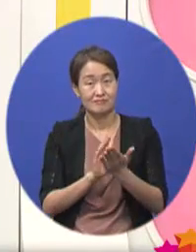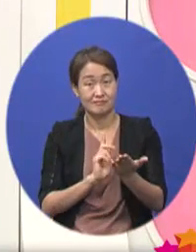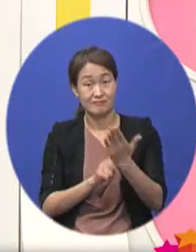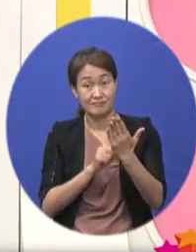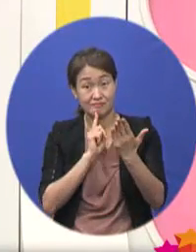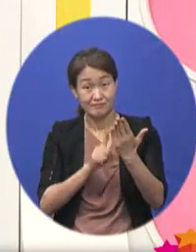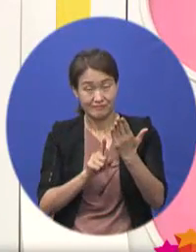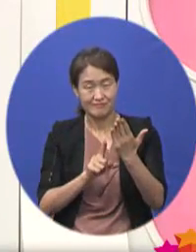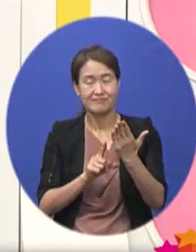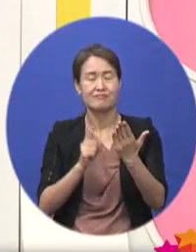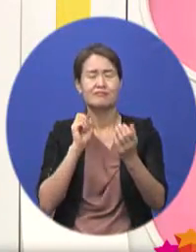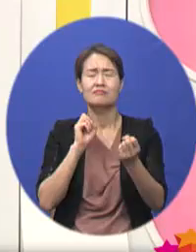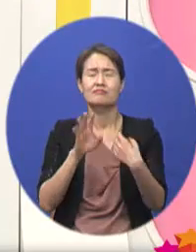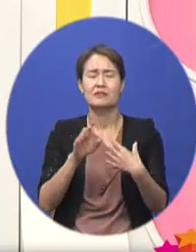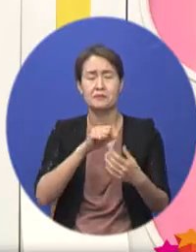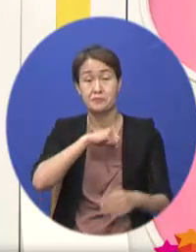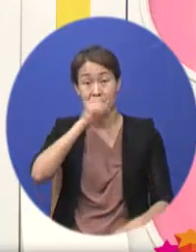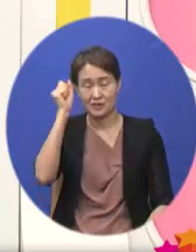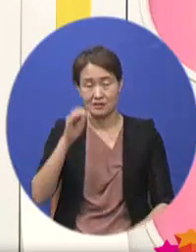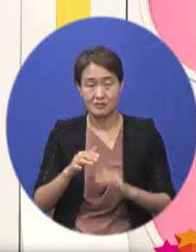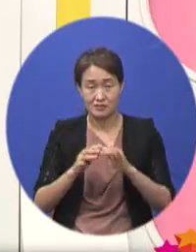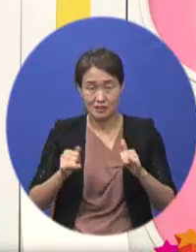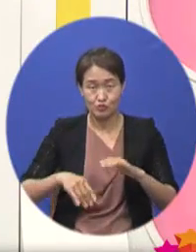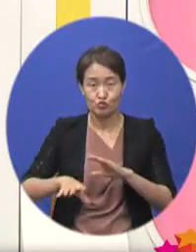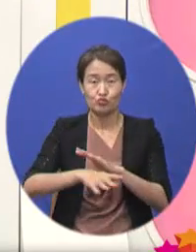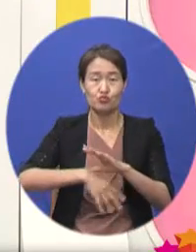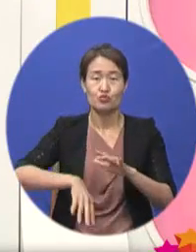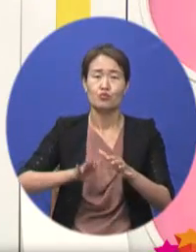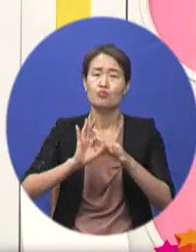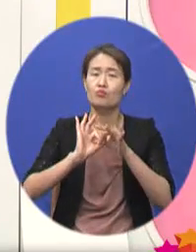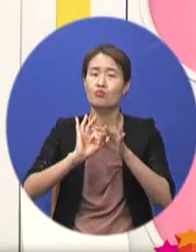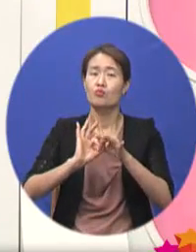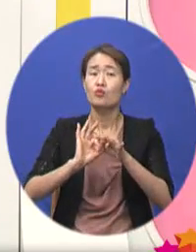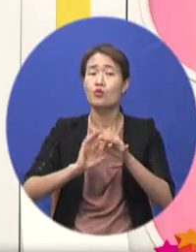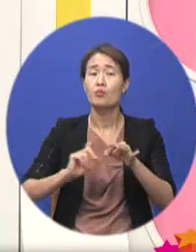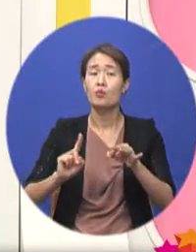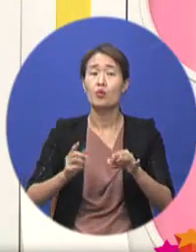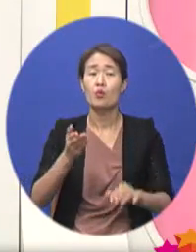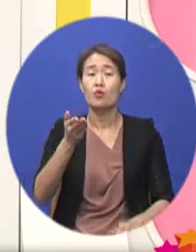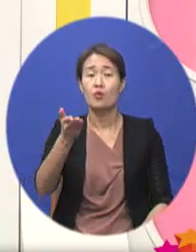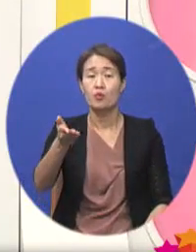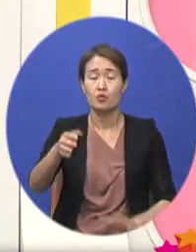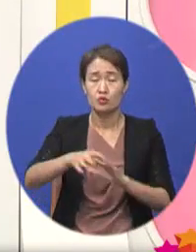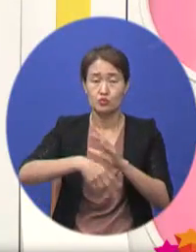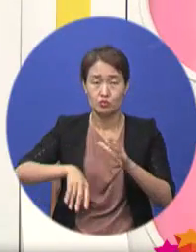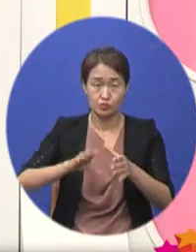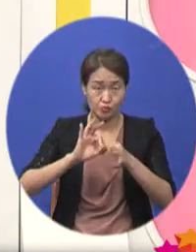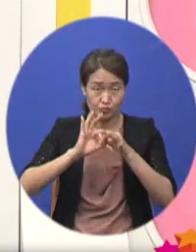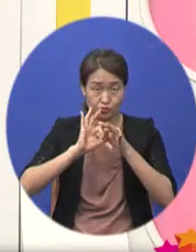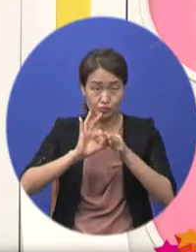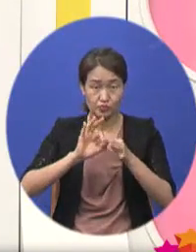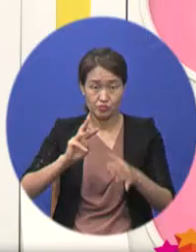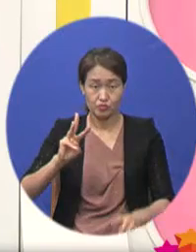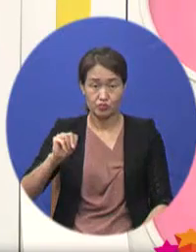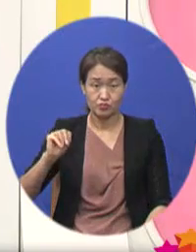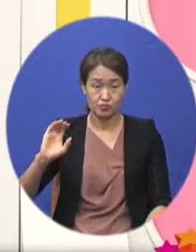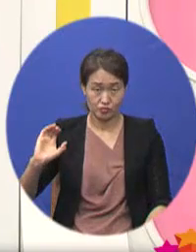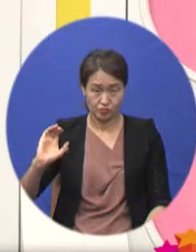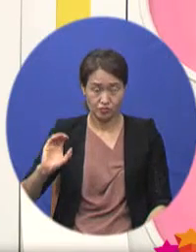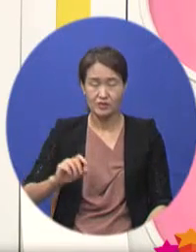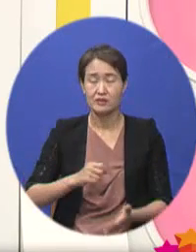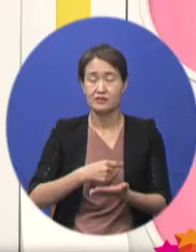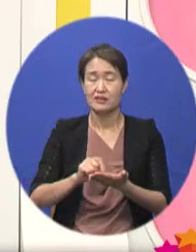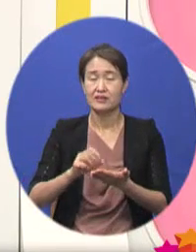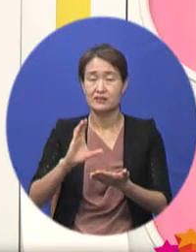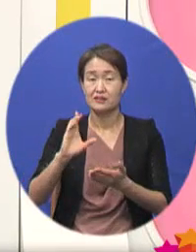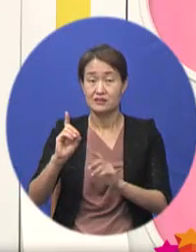네. 정답을 딱 맞히신 분은 가벼운 추첨을 통해서 뭘 딱 드릴까요? 네, 추첨을 통해서 저희가 MC분들 사인 CD를